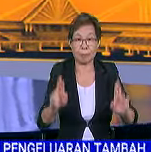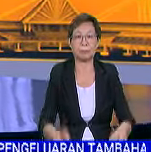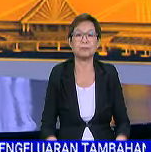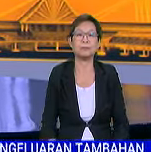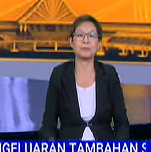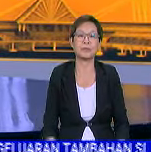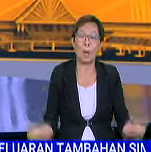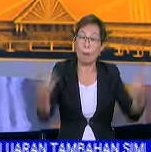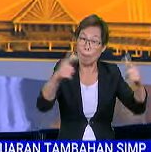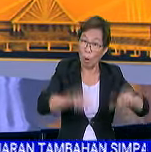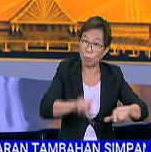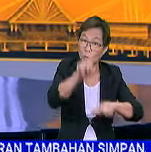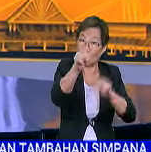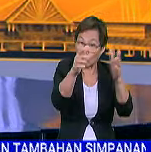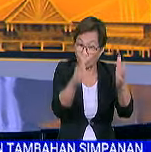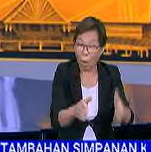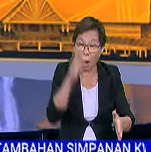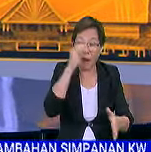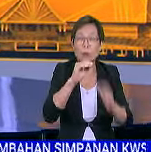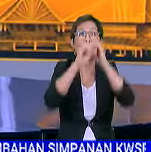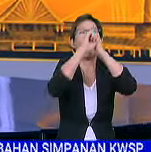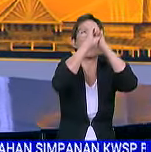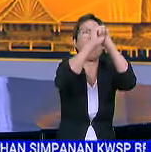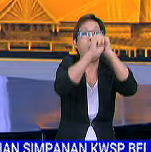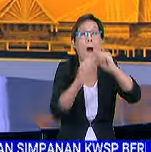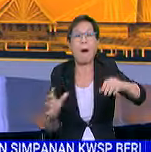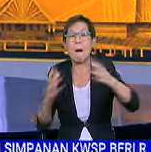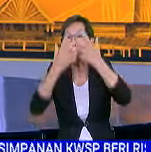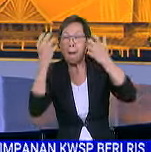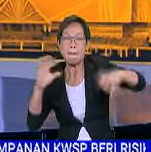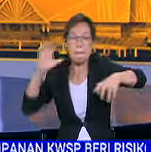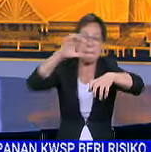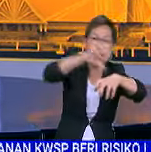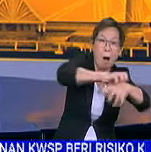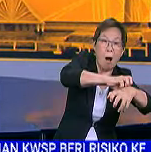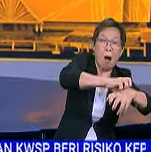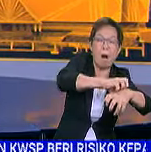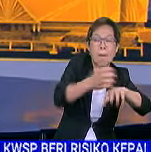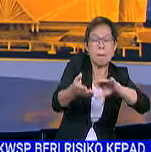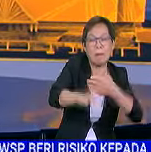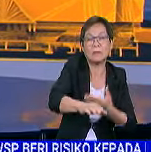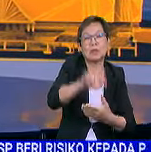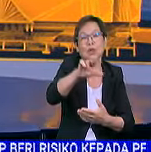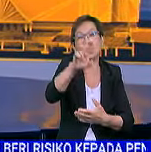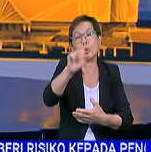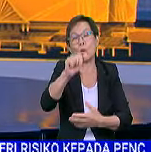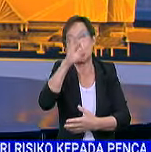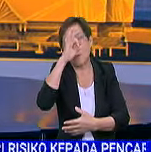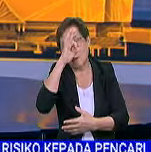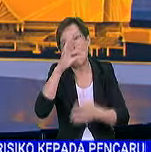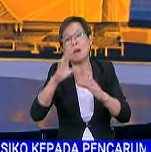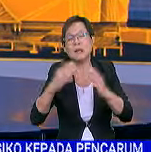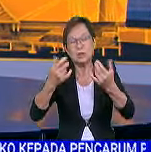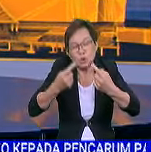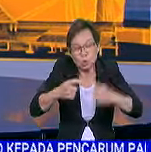Susulan insiden seorang lelaki orang asli yang maut dibaham harimau di Gua Musang. Pihak berkuasa kini dalam usaha menangani masalah